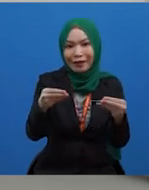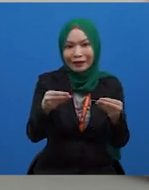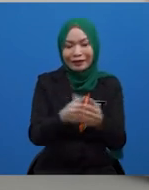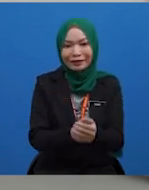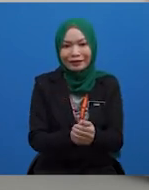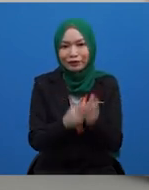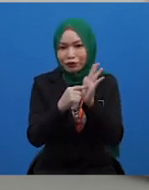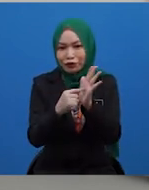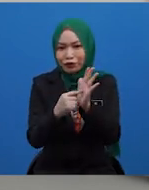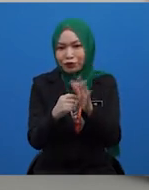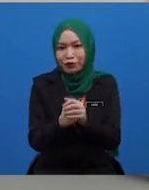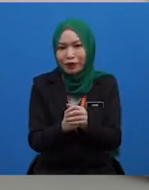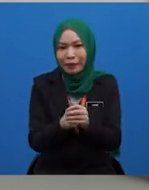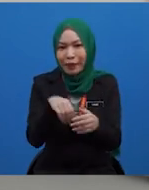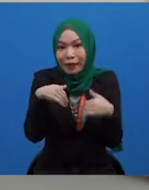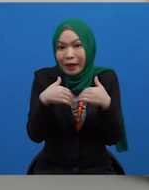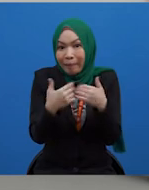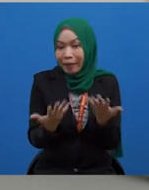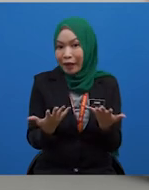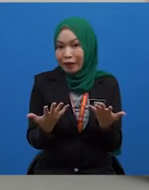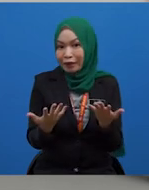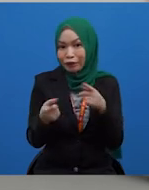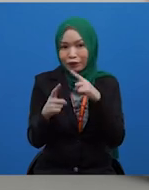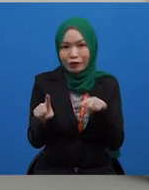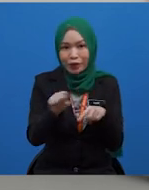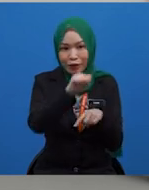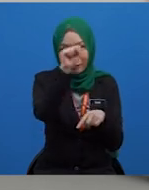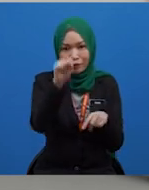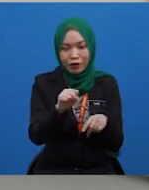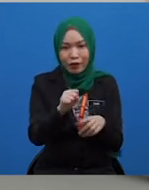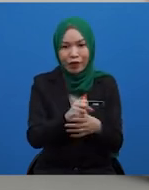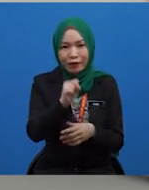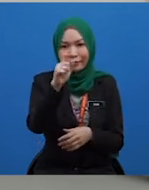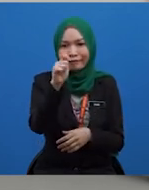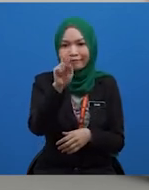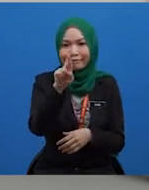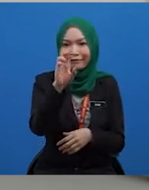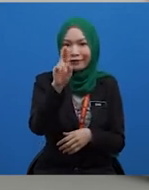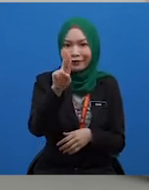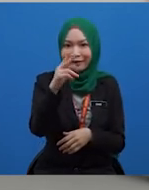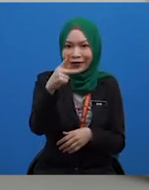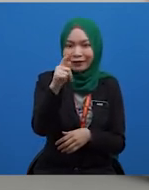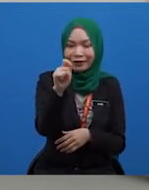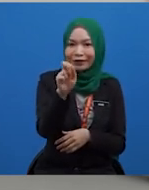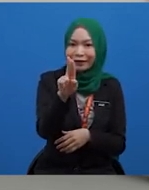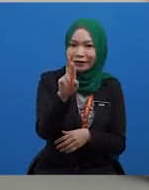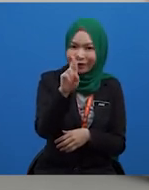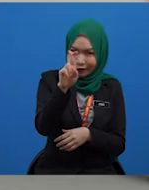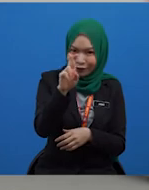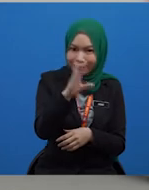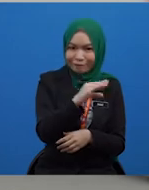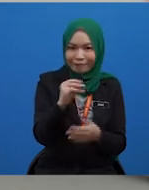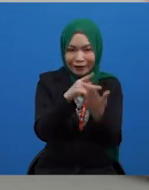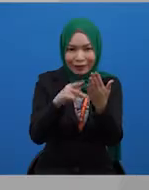esei, struktur mahupun kajian kes untuk subjek pengajian perniagaan STPM kepada